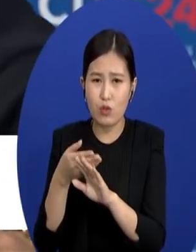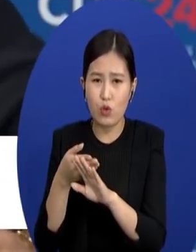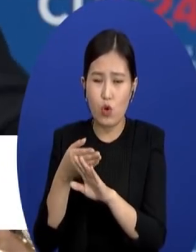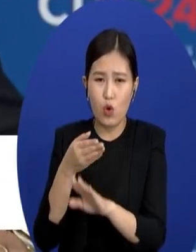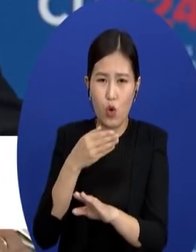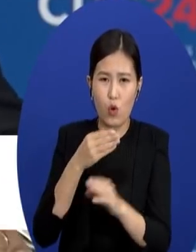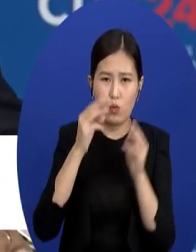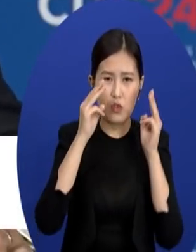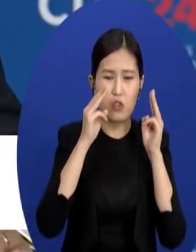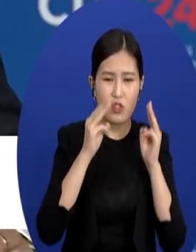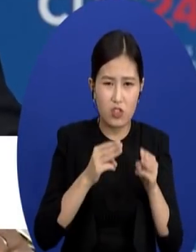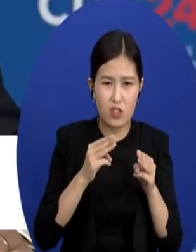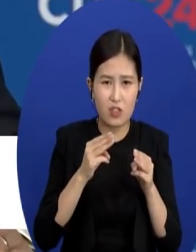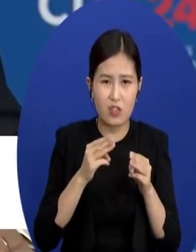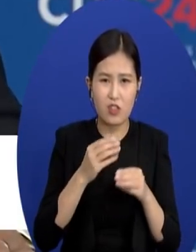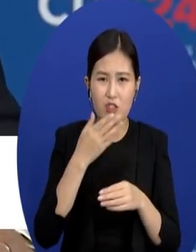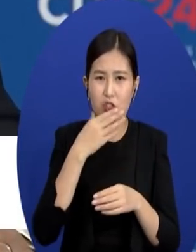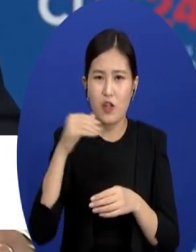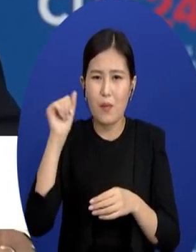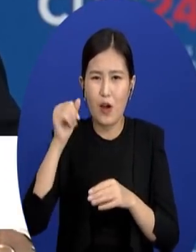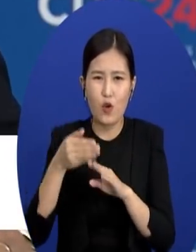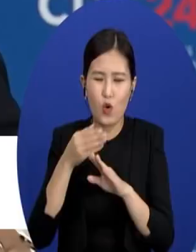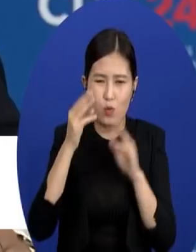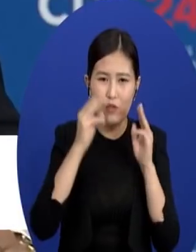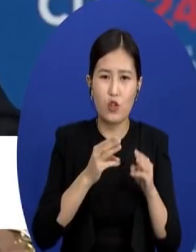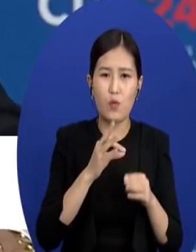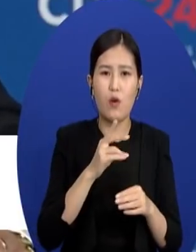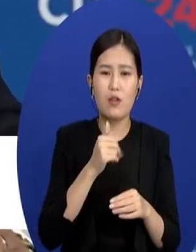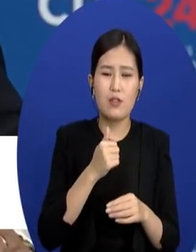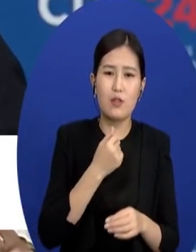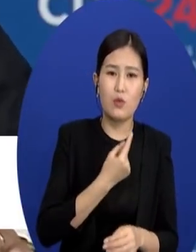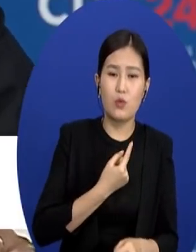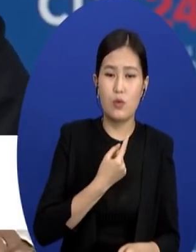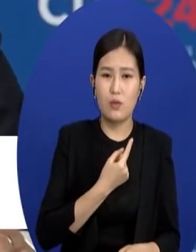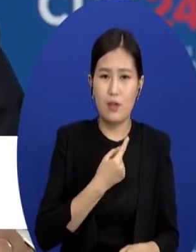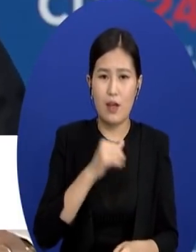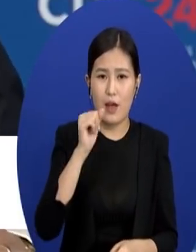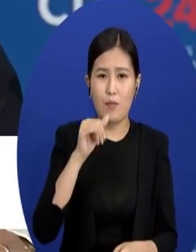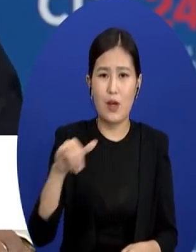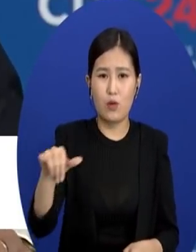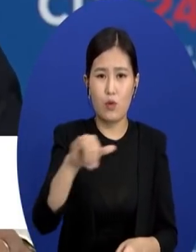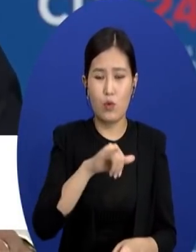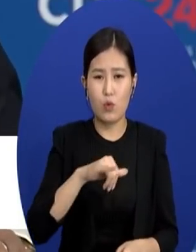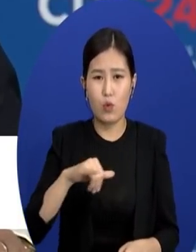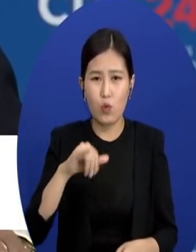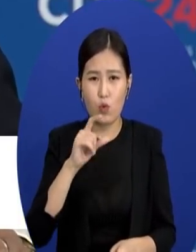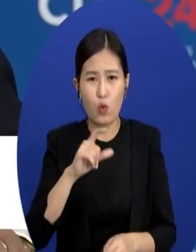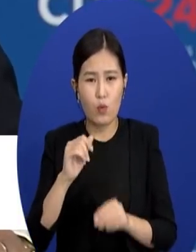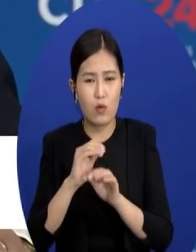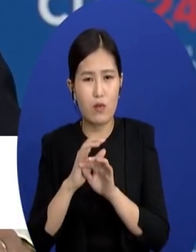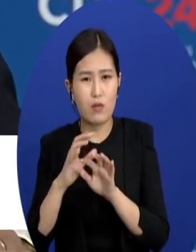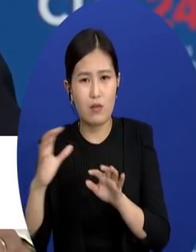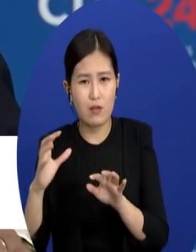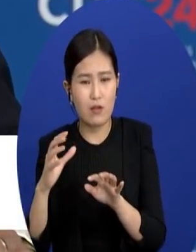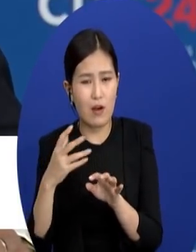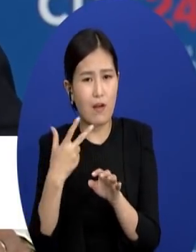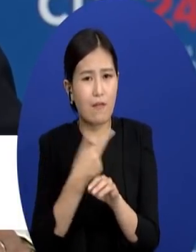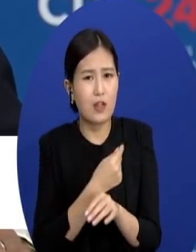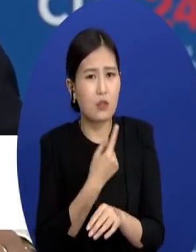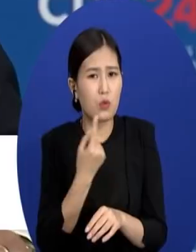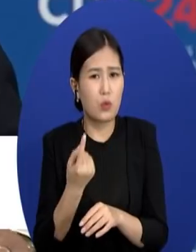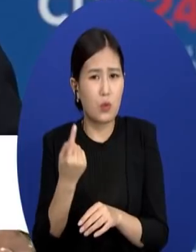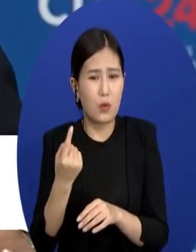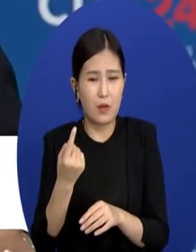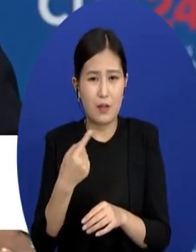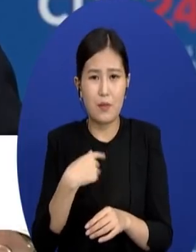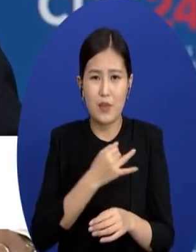гэсэн хүлээлттэй байгааг мэдгджээ. Тэрээр Америкчуудын коронавирусны вакцинд итгэх итгэлийг нэмэгдүүлэхийг чармааж байгаа. За одоогоор